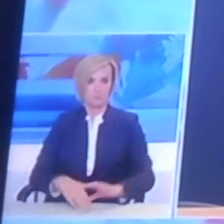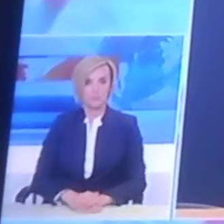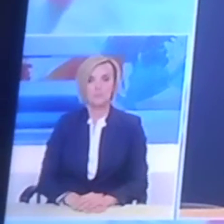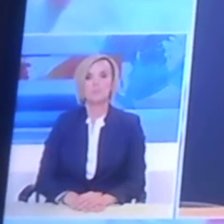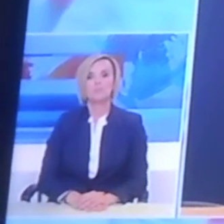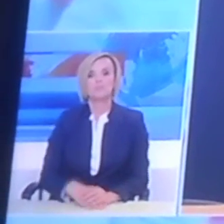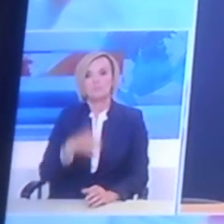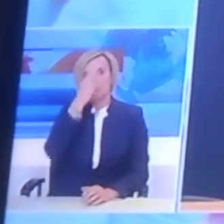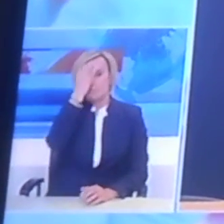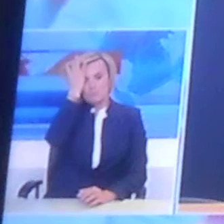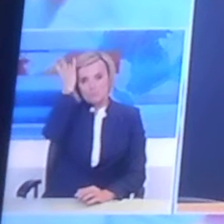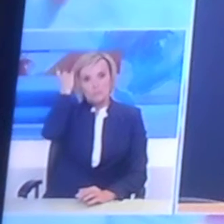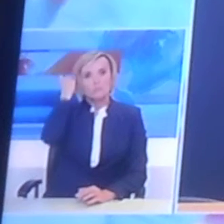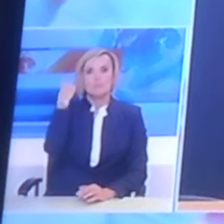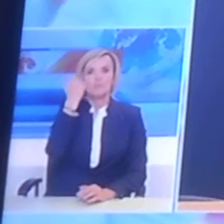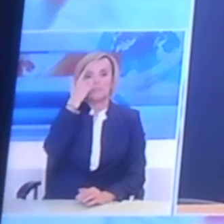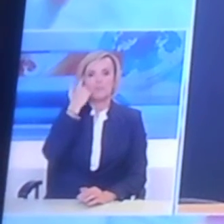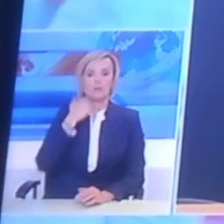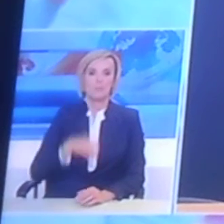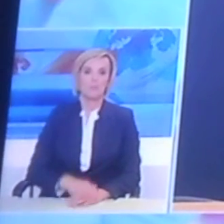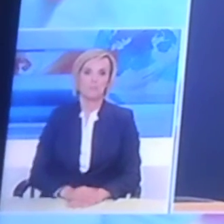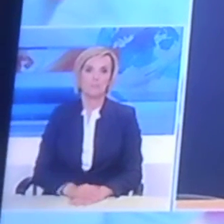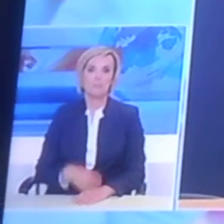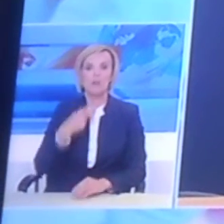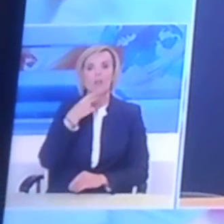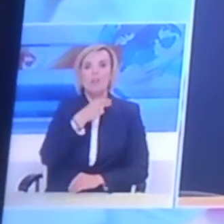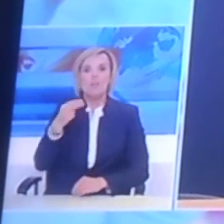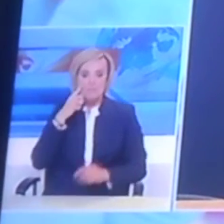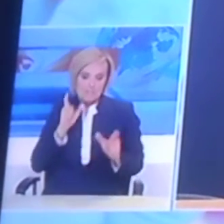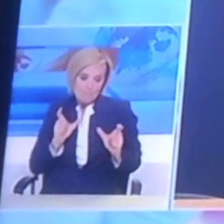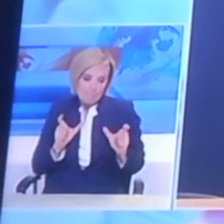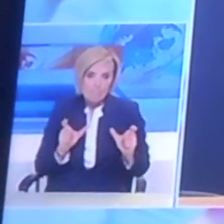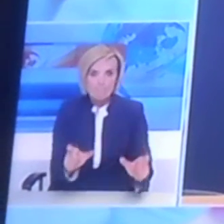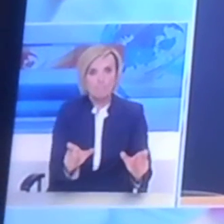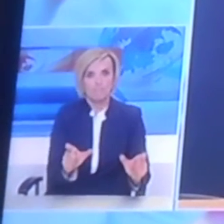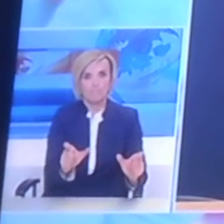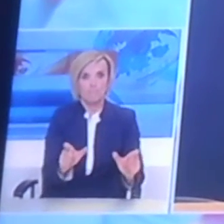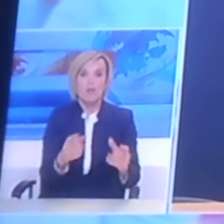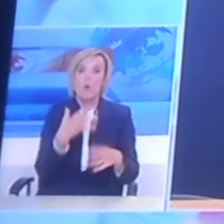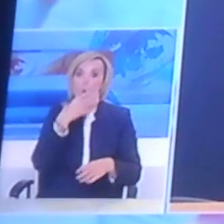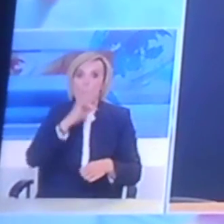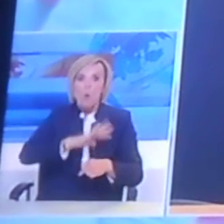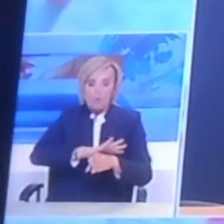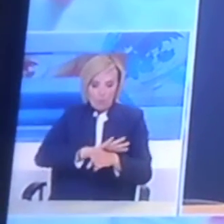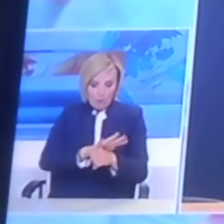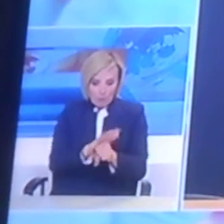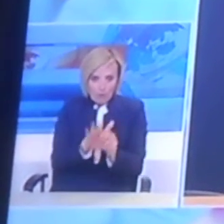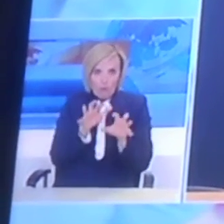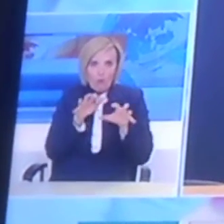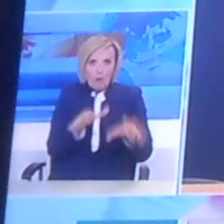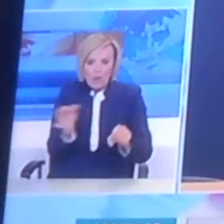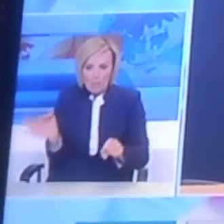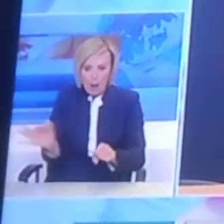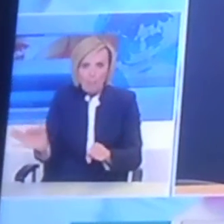Σχετικά με την επιτήρηση και τη σταδιακή αύξηση των κρουσμάτων, παραμένουμε στις εκτιμήσεις των μαθηματικών